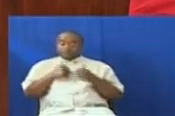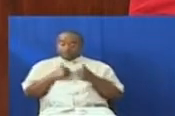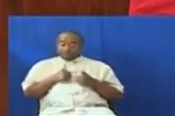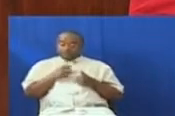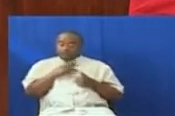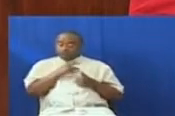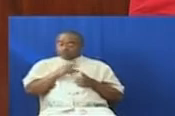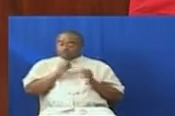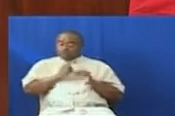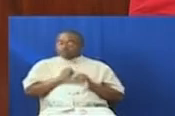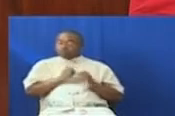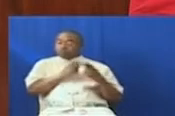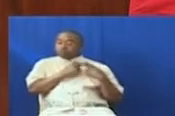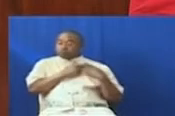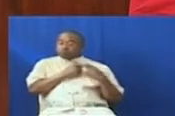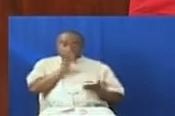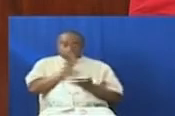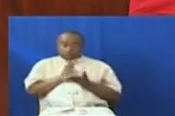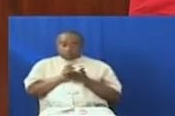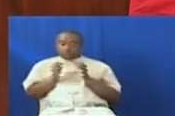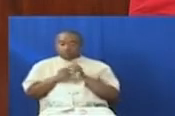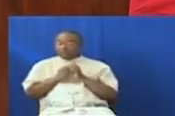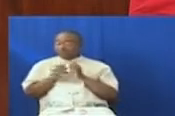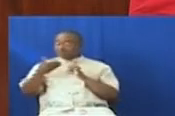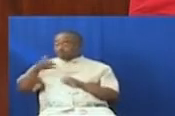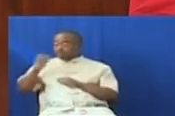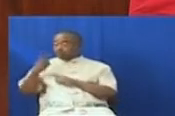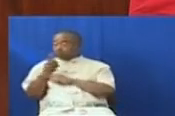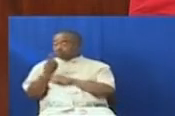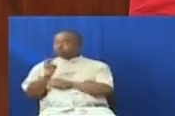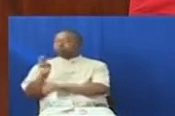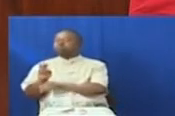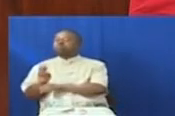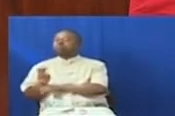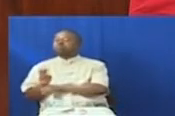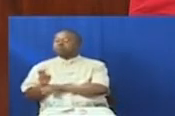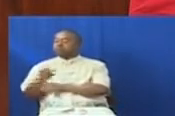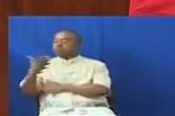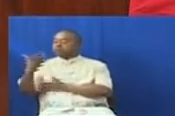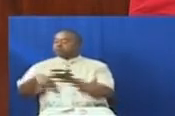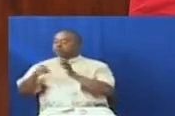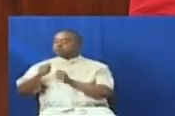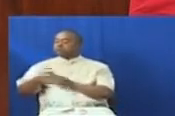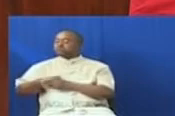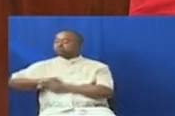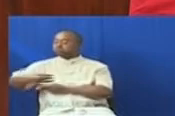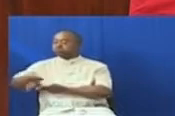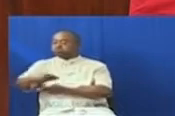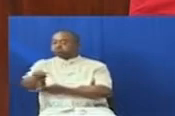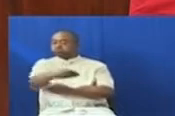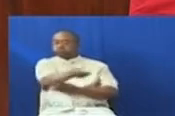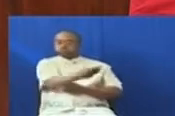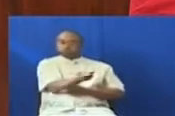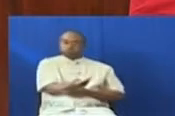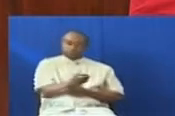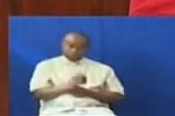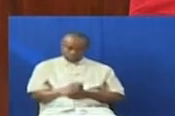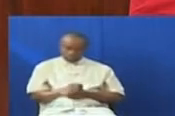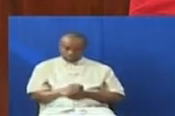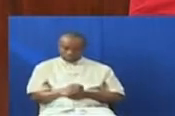jukumu la mwanzo kuhakikisha mali za serikali zinalindwa kwanza kuwa na hati miliki kabla mali za wananchi wengine. Mheshimiwa Naibu